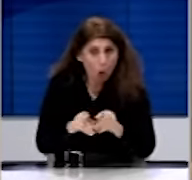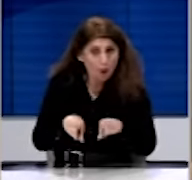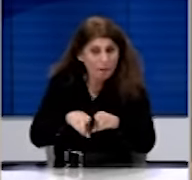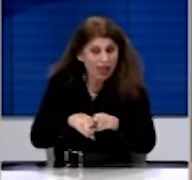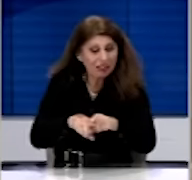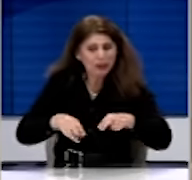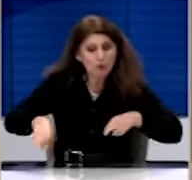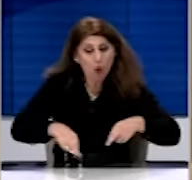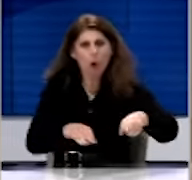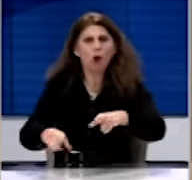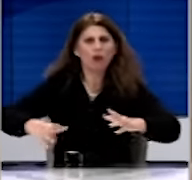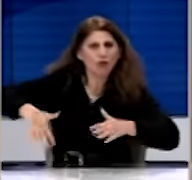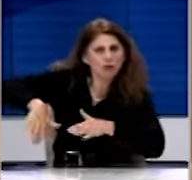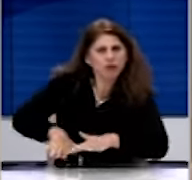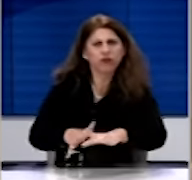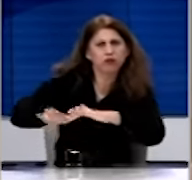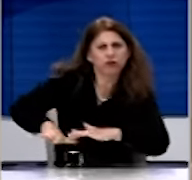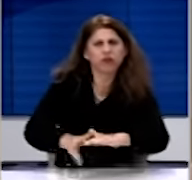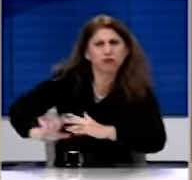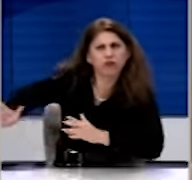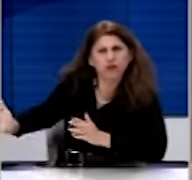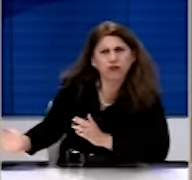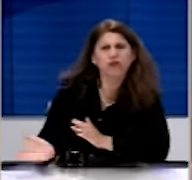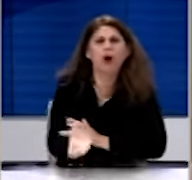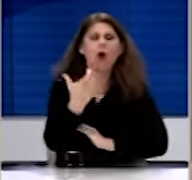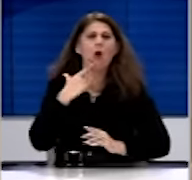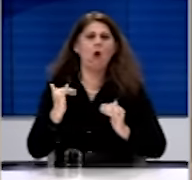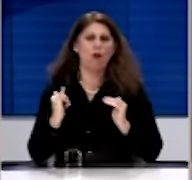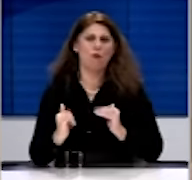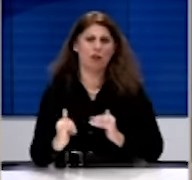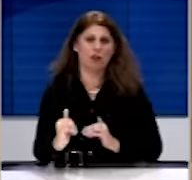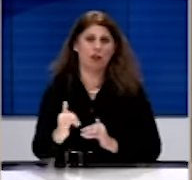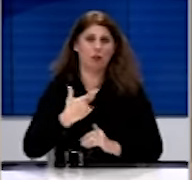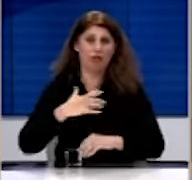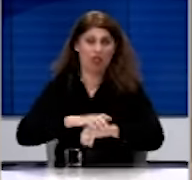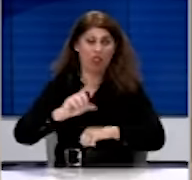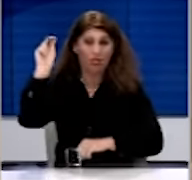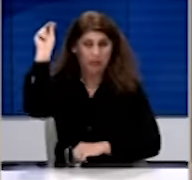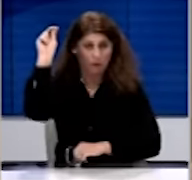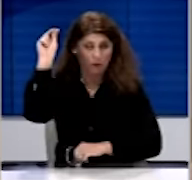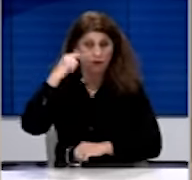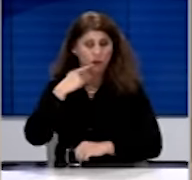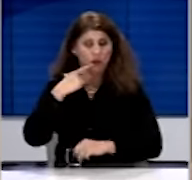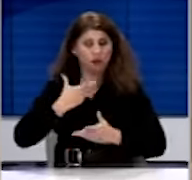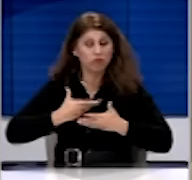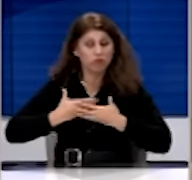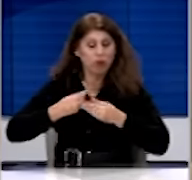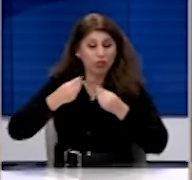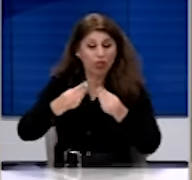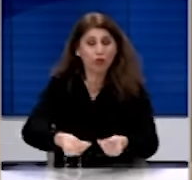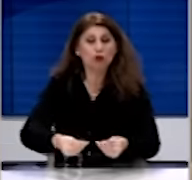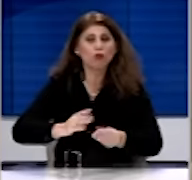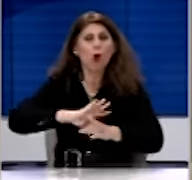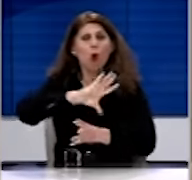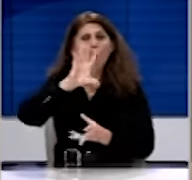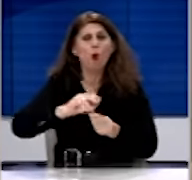όλα αυτά που μας κρατάνε πίσω. Εμείς δεσμευόμαστε ότι θα αφιερώσουμε όλες μας τις